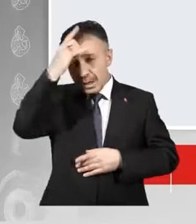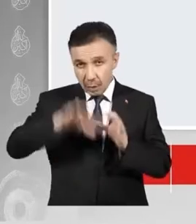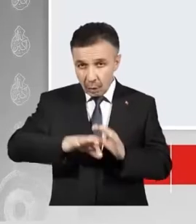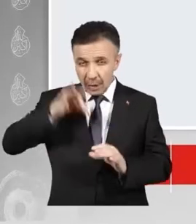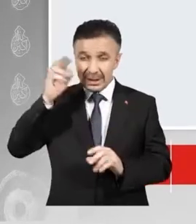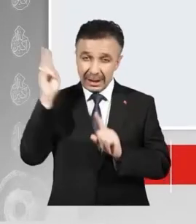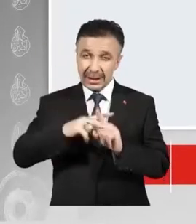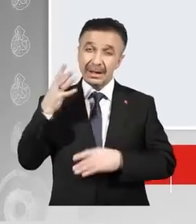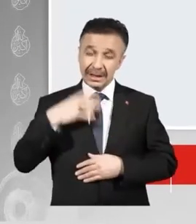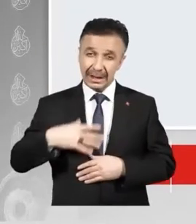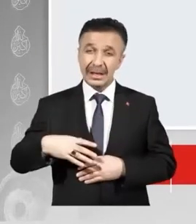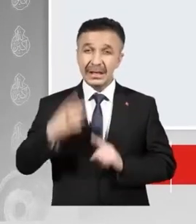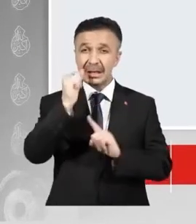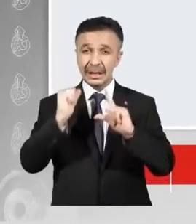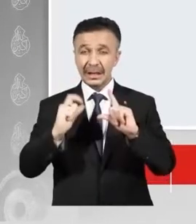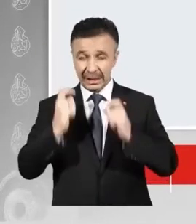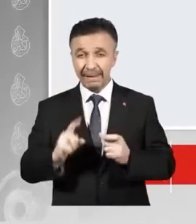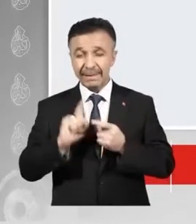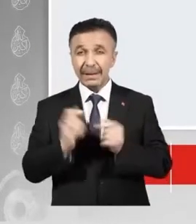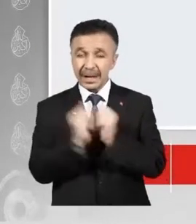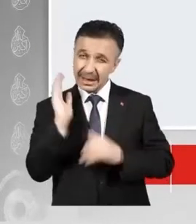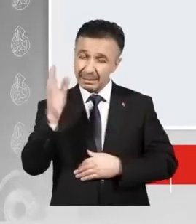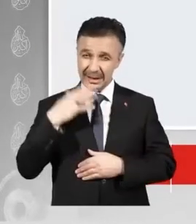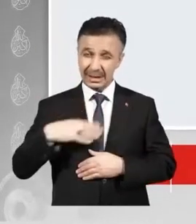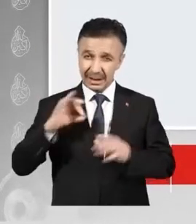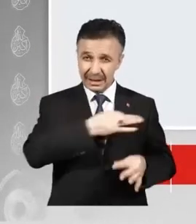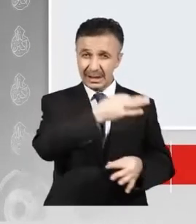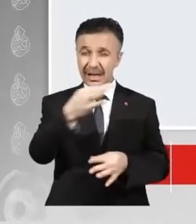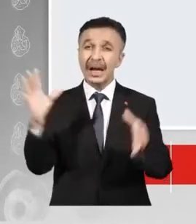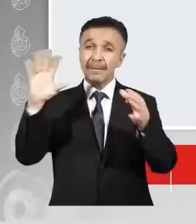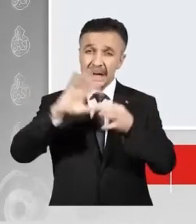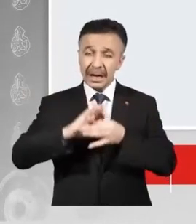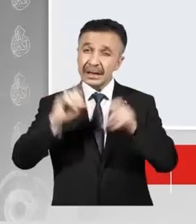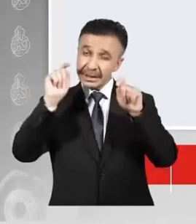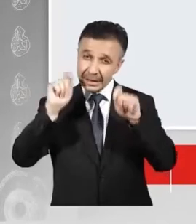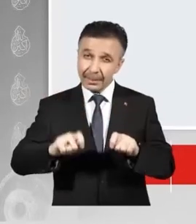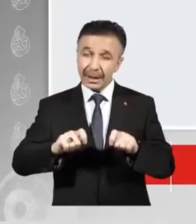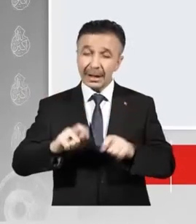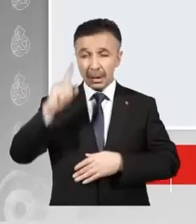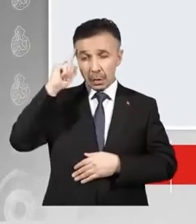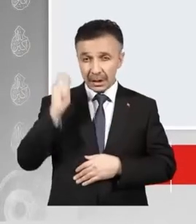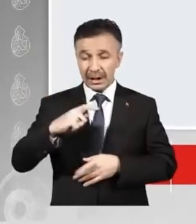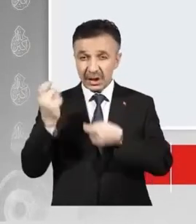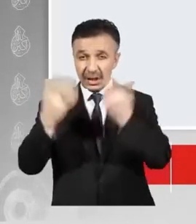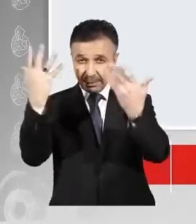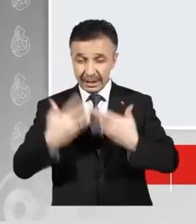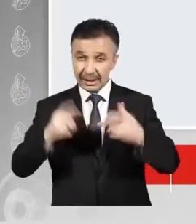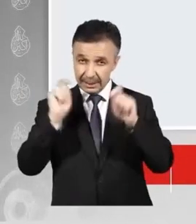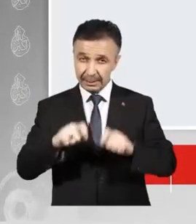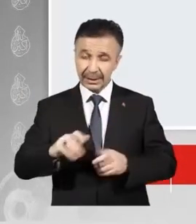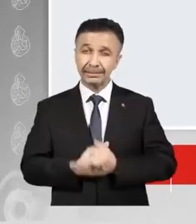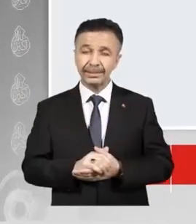hac kurasına katılmak istediğiniz ili ve birlikte gitmek istediğiniz kişilerle bağlantısı yapılarak müracaat